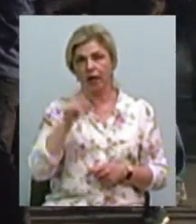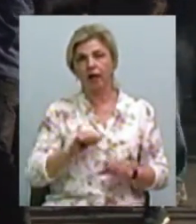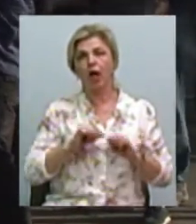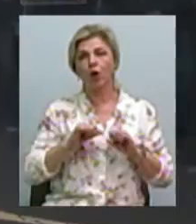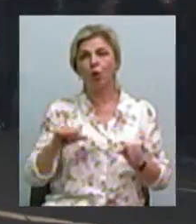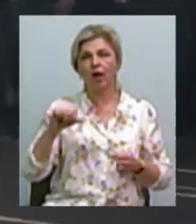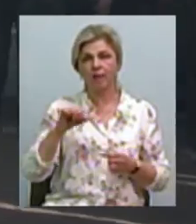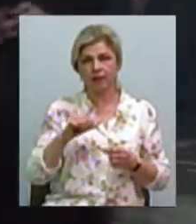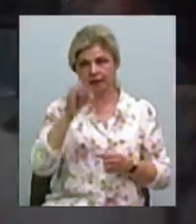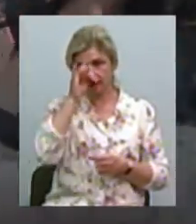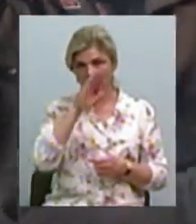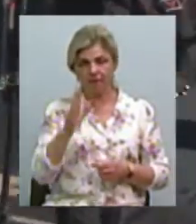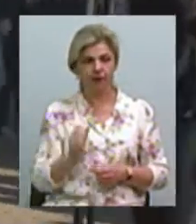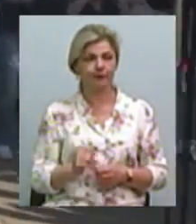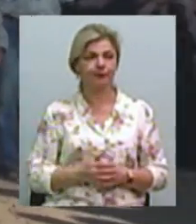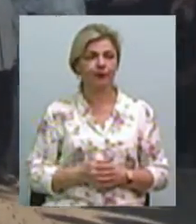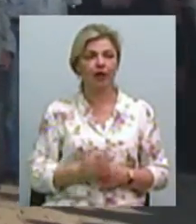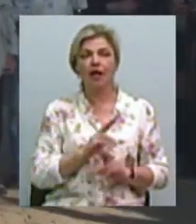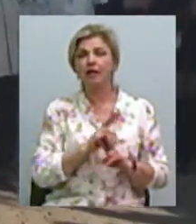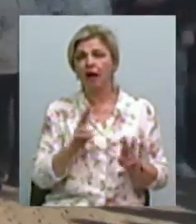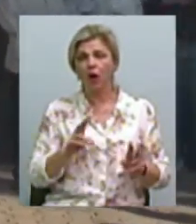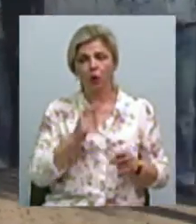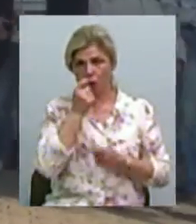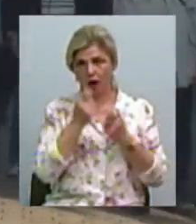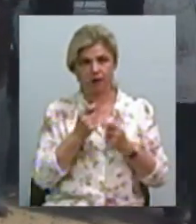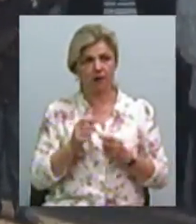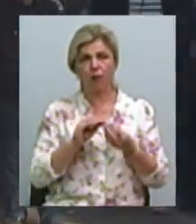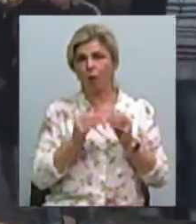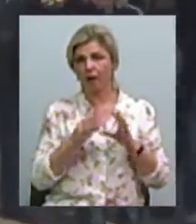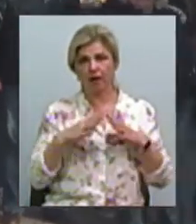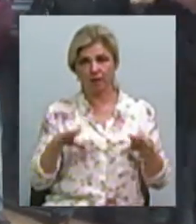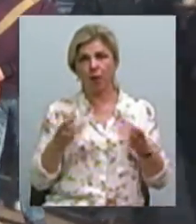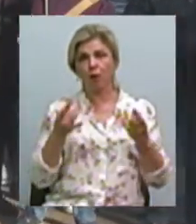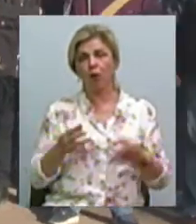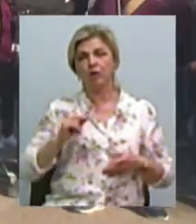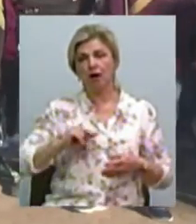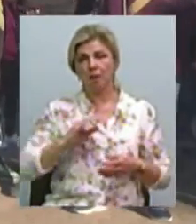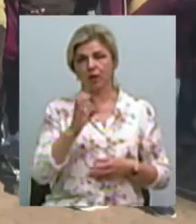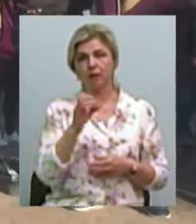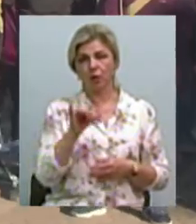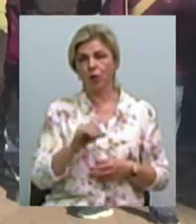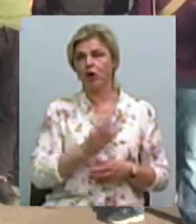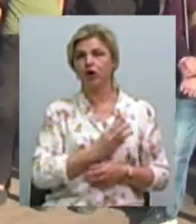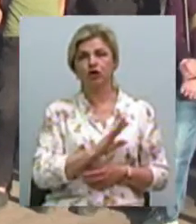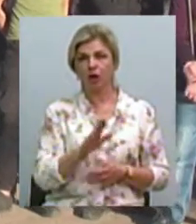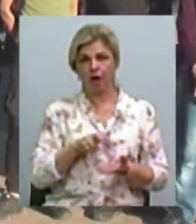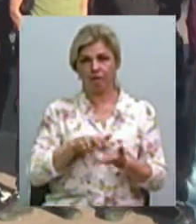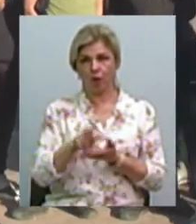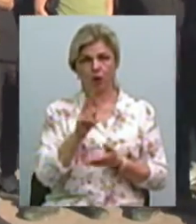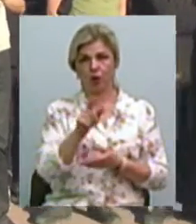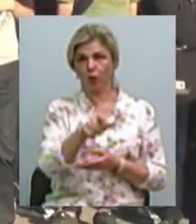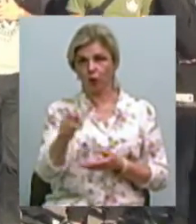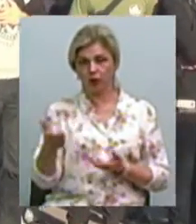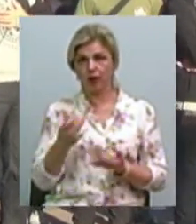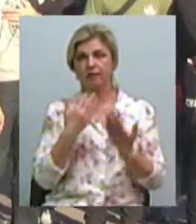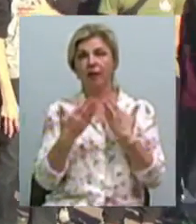Ніяких нюансів, проблем не було, просто співробітники СБУ не бажали виходити до публіки і спілкуватися,